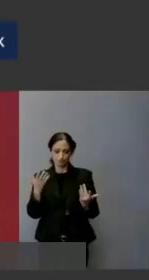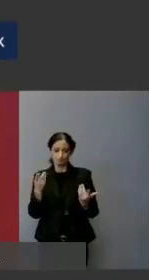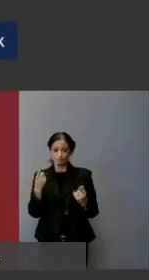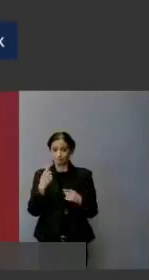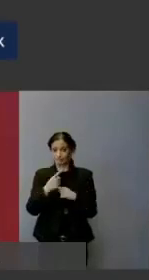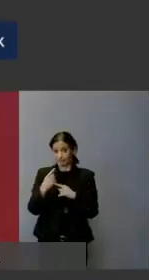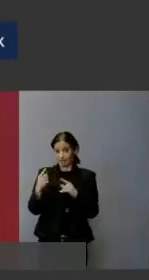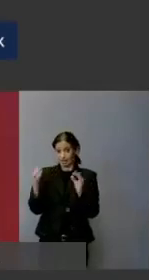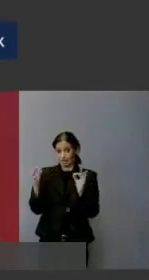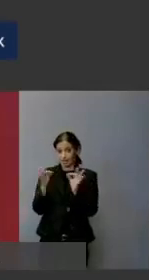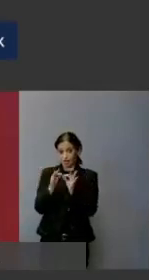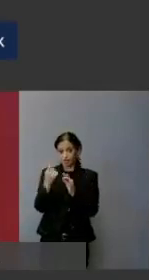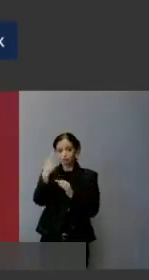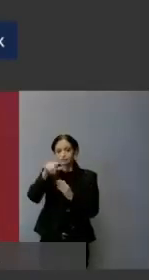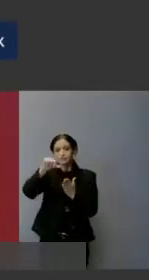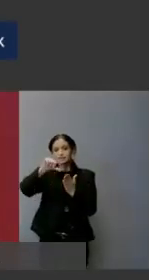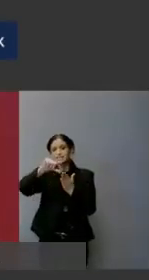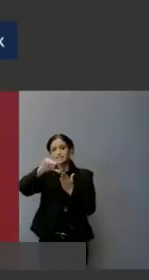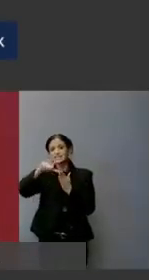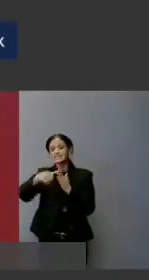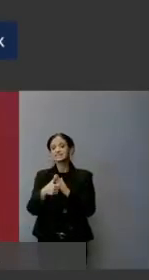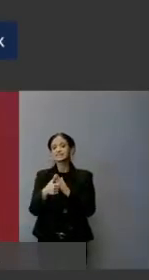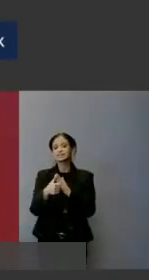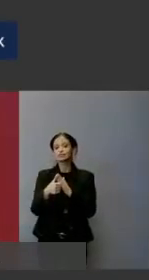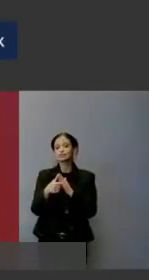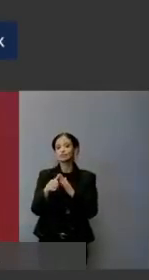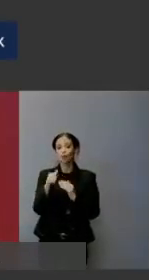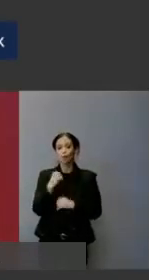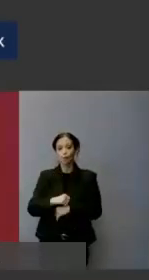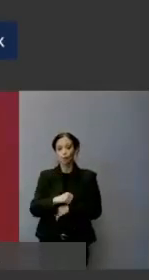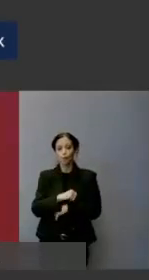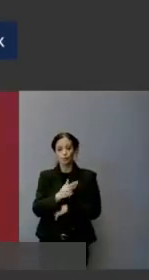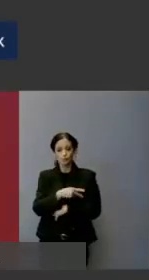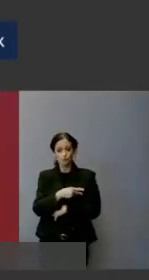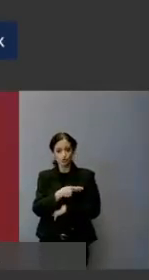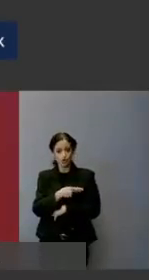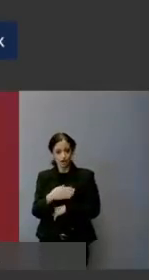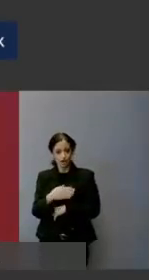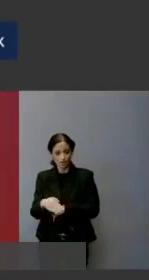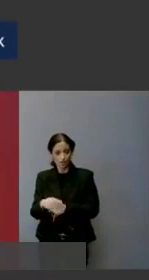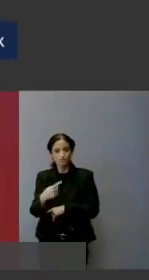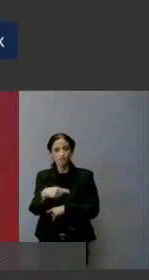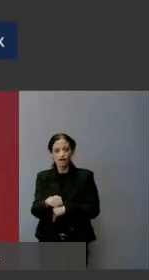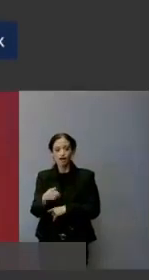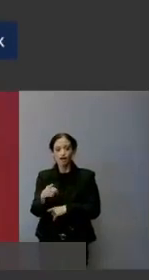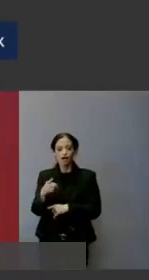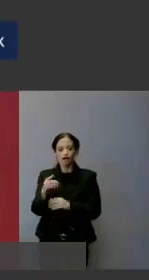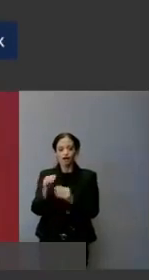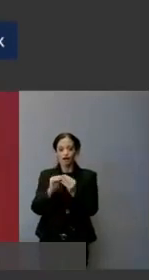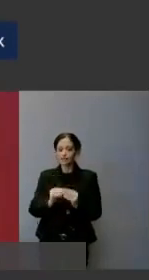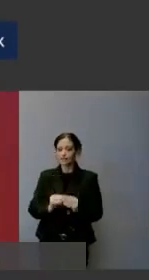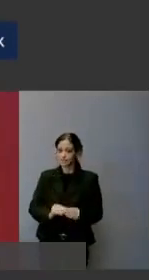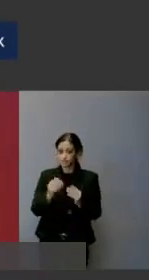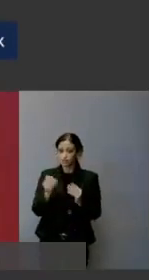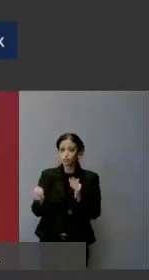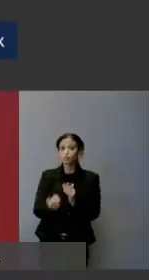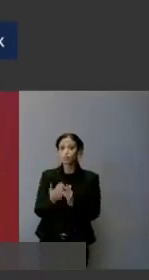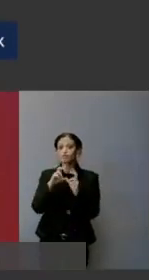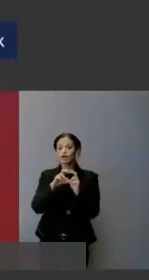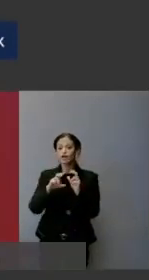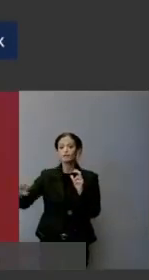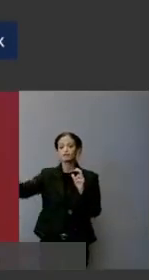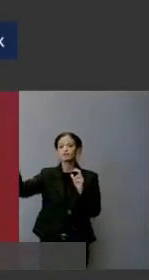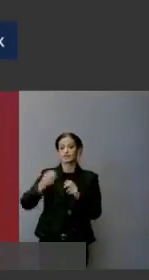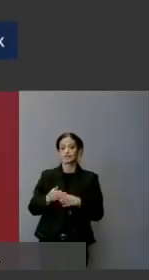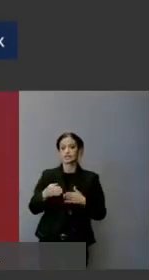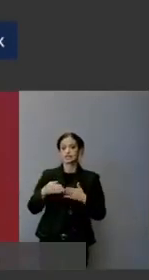questo è il sito del comune di genova pubblicato il bando per la progettazione delle detrazioni della nuova cabinovia stazione marittima forte begato per